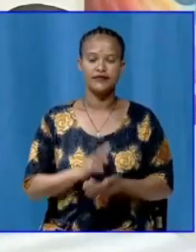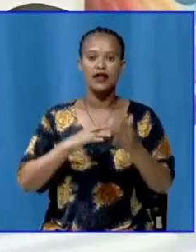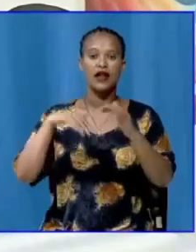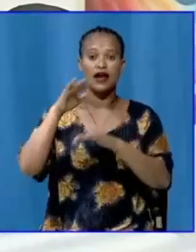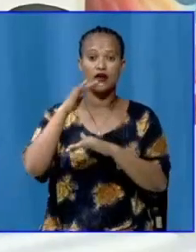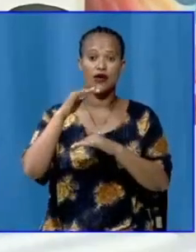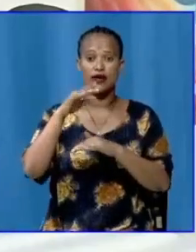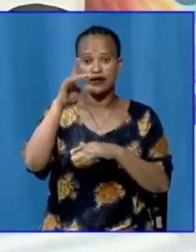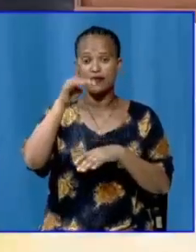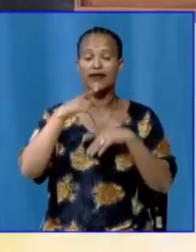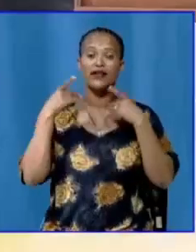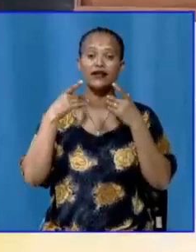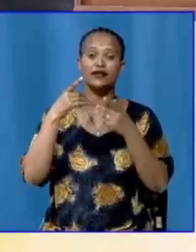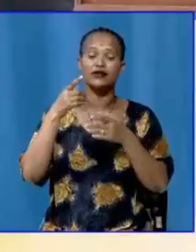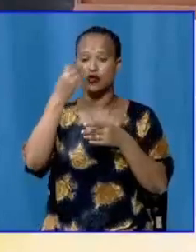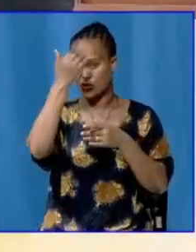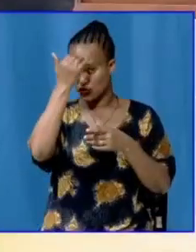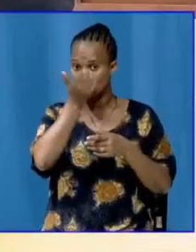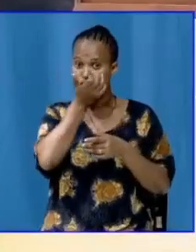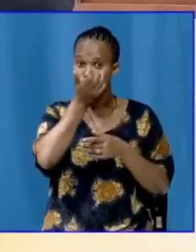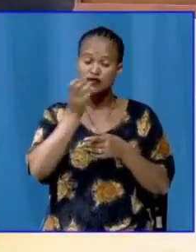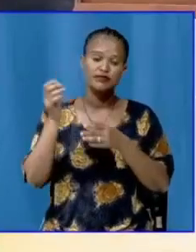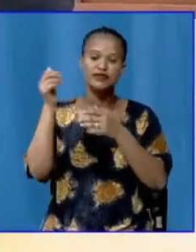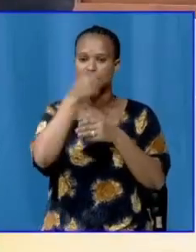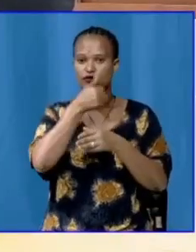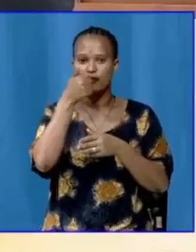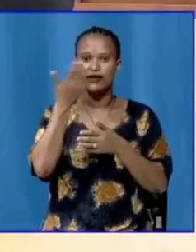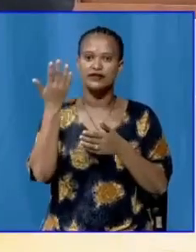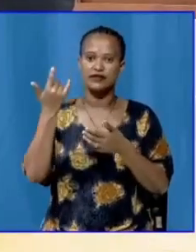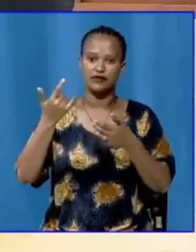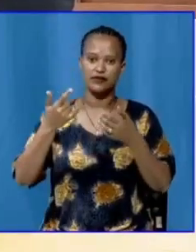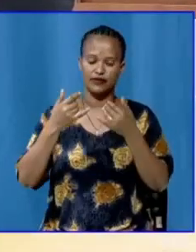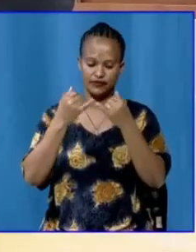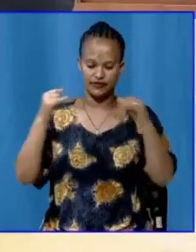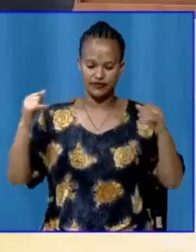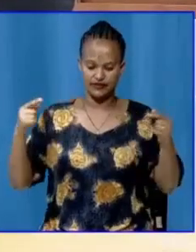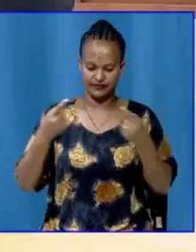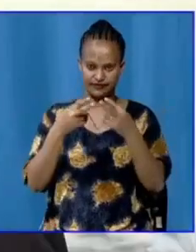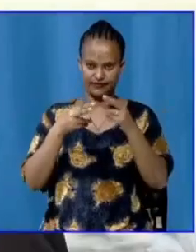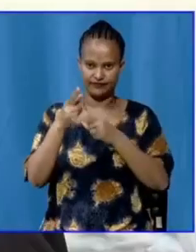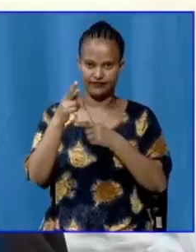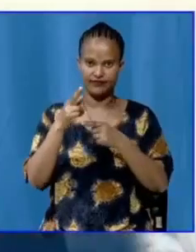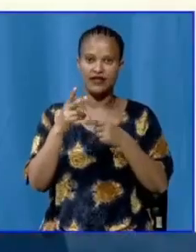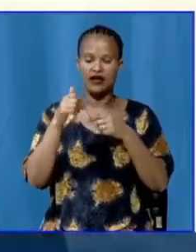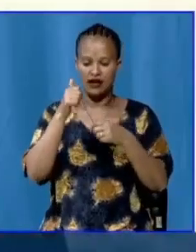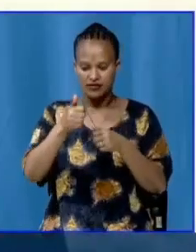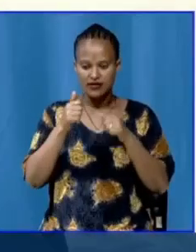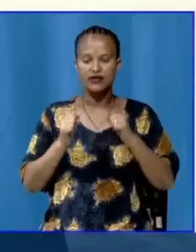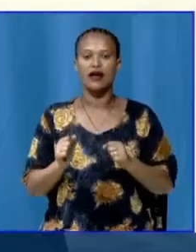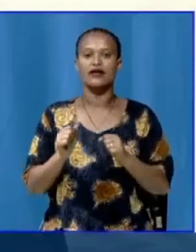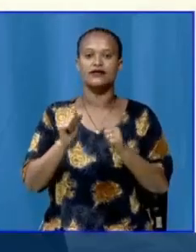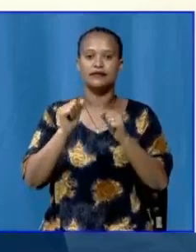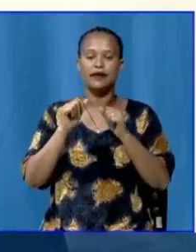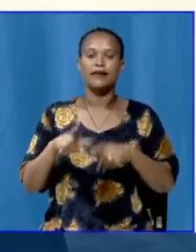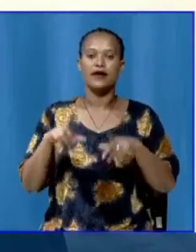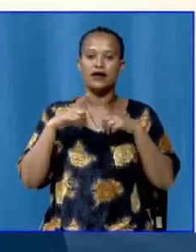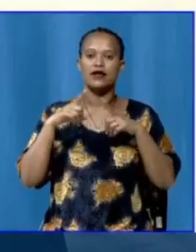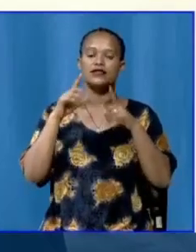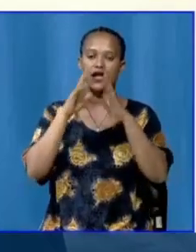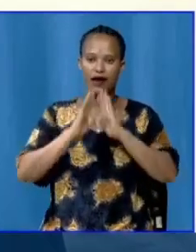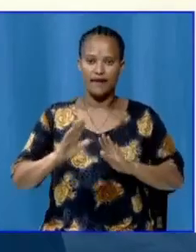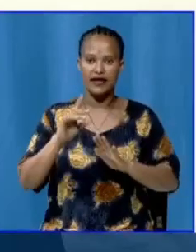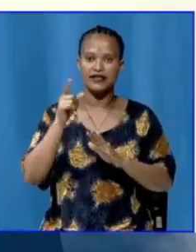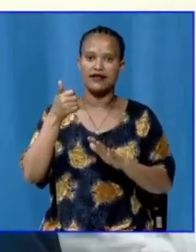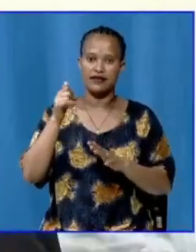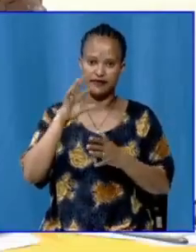ላዕለዋይ ቤተ ክህነት ኦርቶዶክስ ተዋህዶ ትግራይ ምስ ኢትዮጵያ ዝነበራ ርክብ ብምብታኽ ዓርሳ ዝኽኣለት መንበረ ሰላማ ክሳት የብርሃንካ ብትምስርት